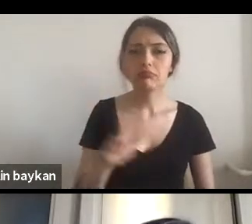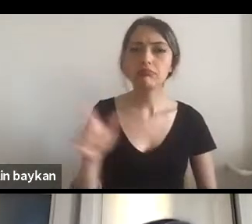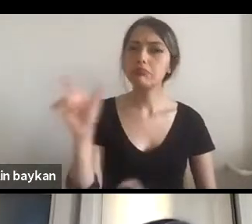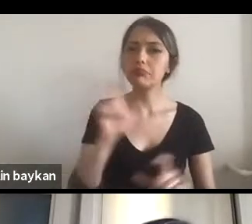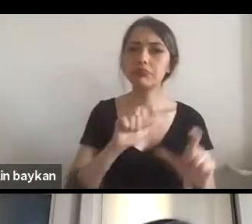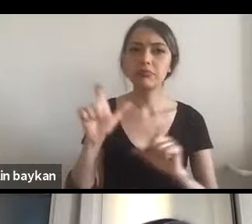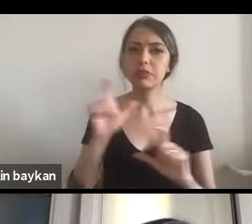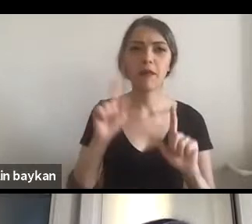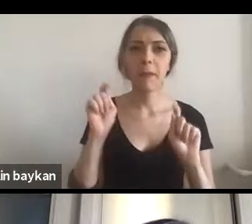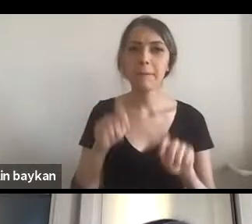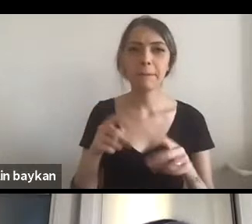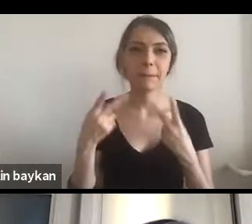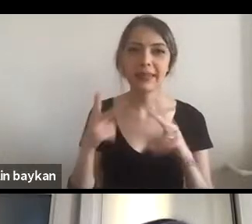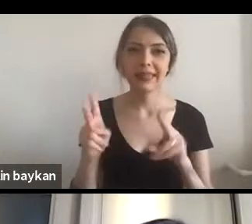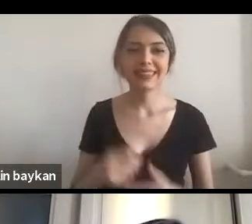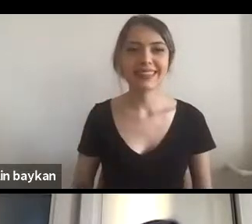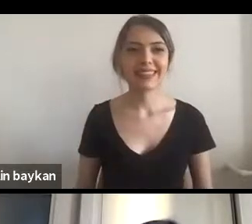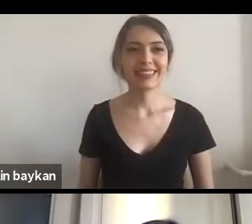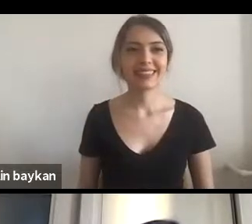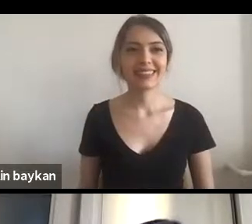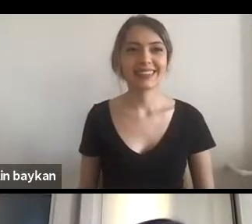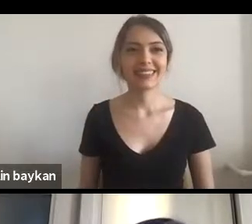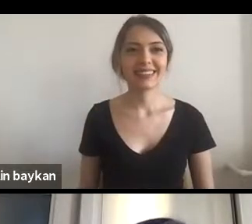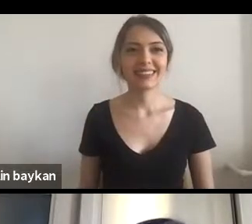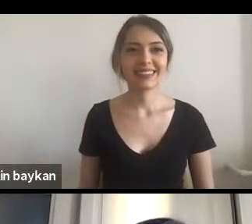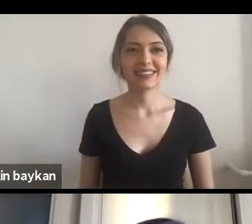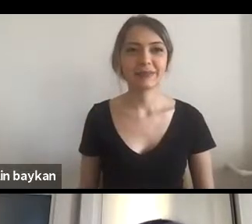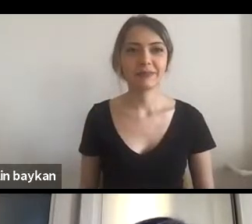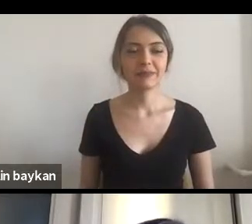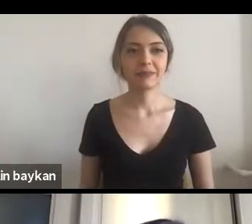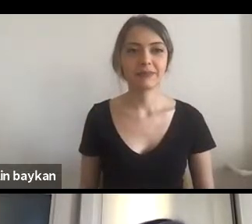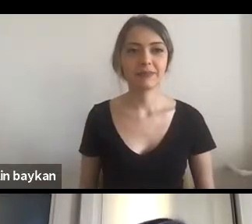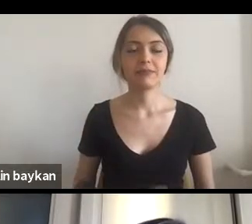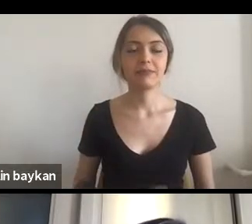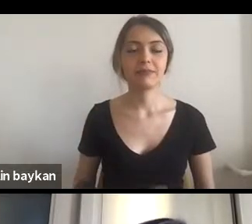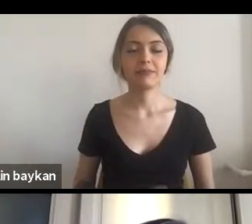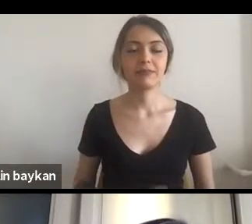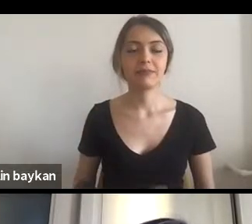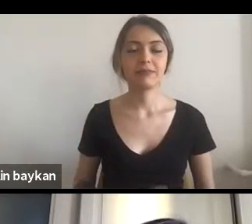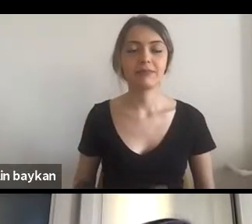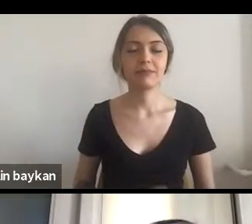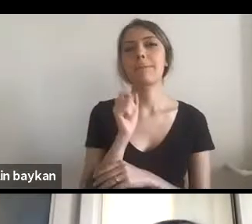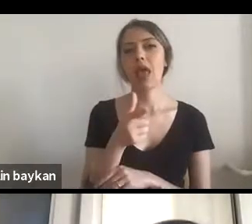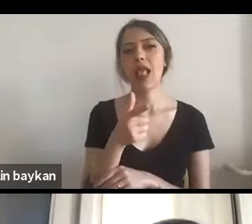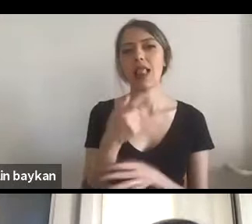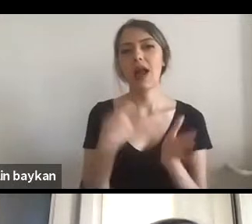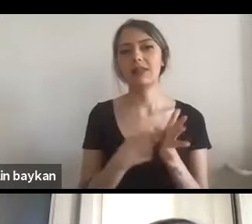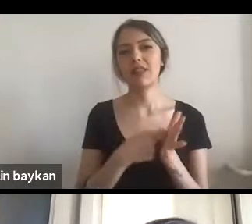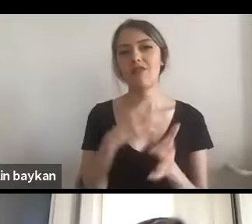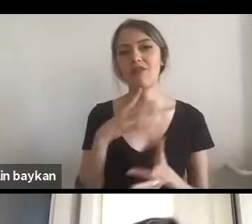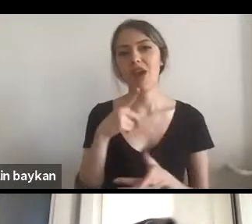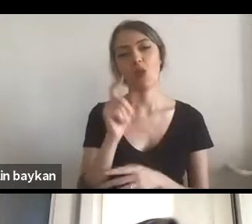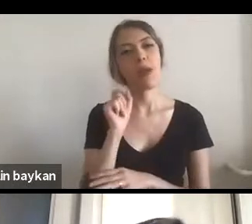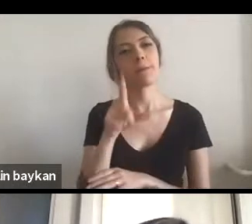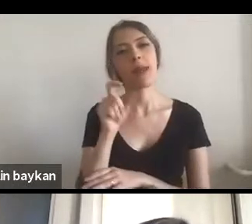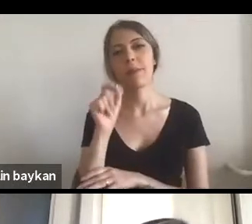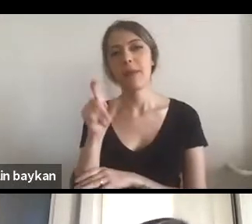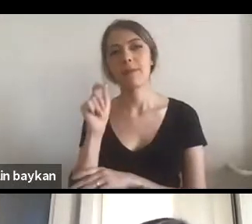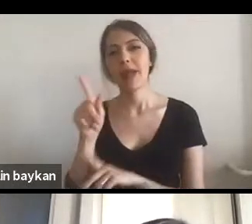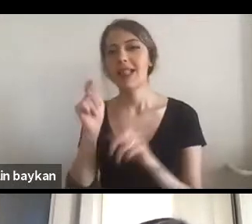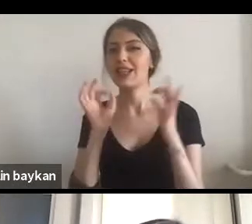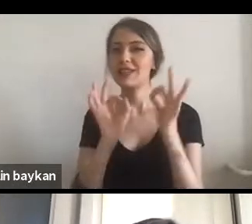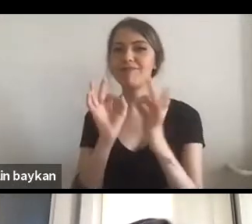zaten Devran Güler kendi e-mail adresini de burada bizimle paylaşmış. Oradan kendisiyle iletişime